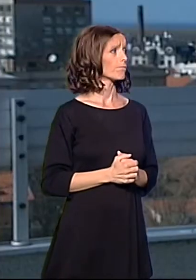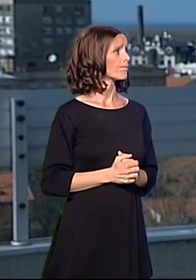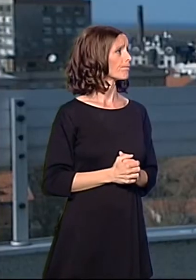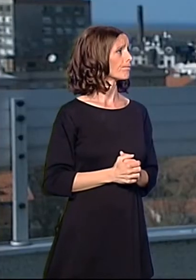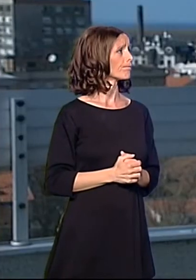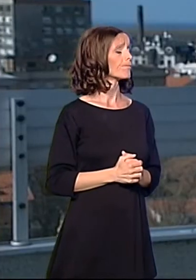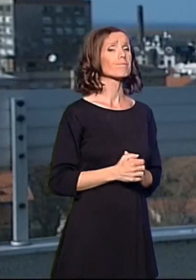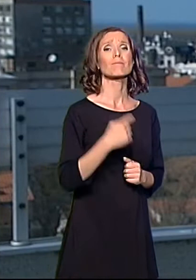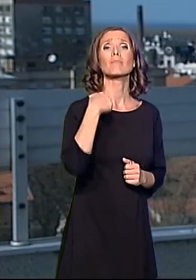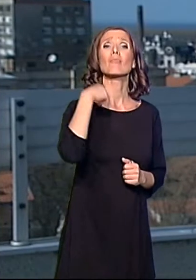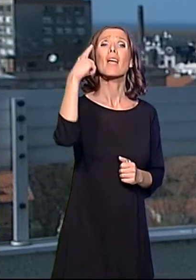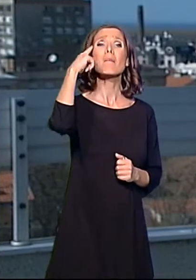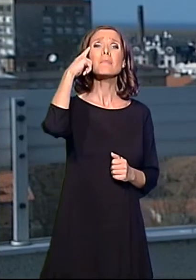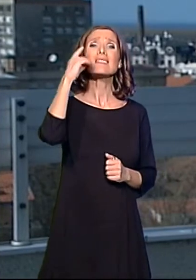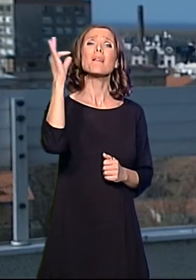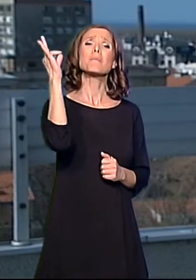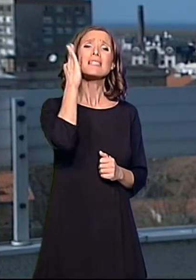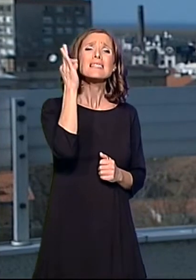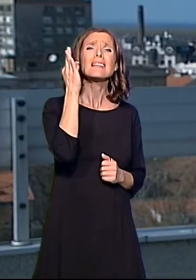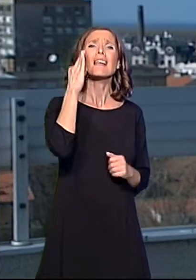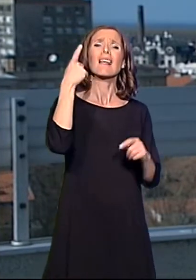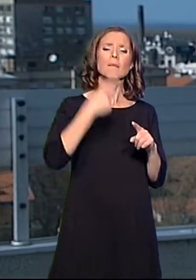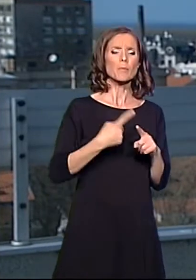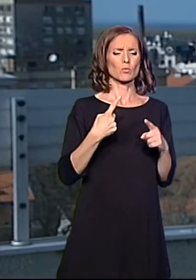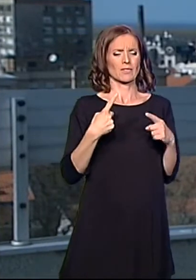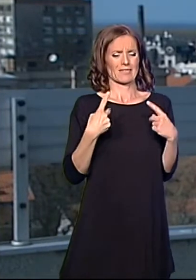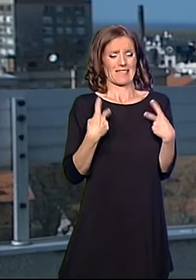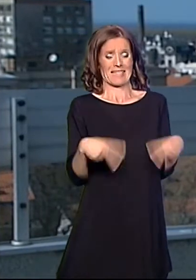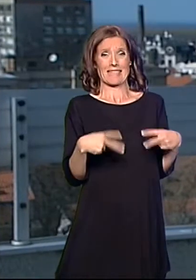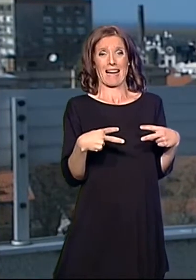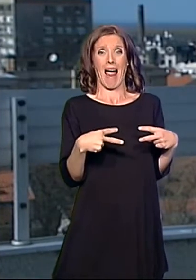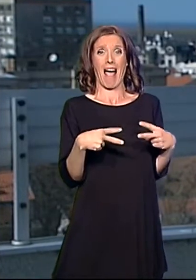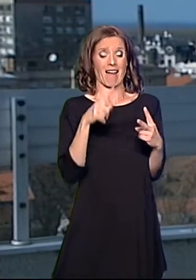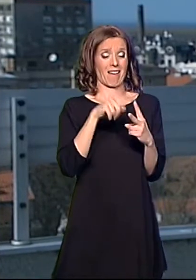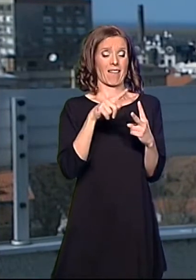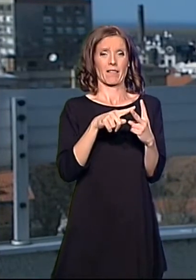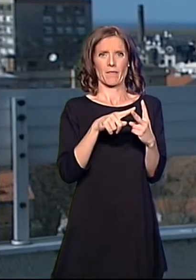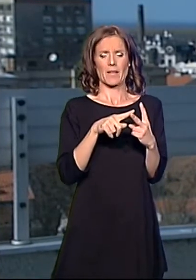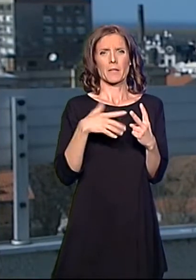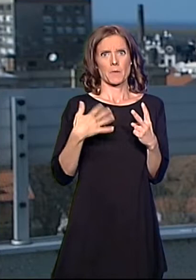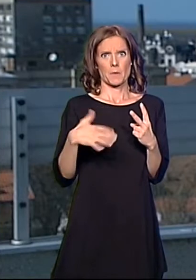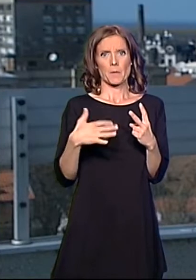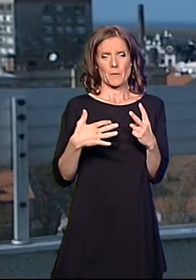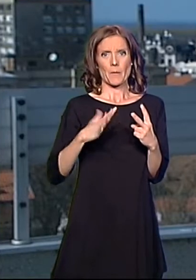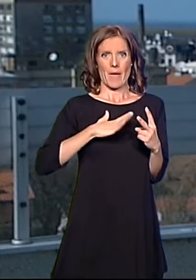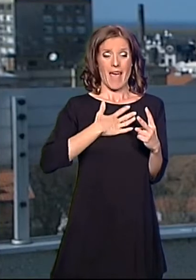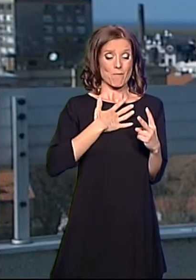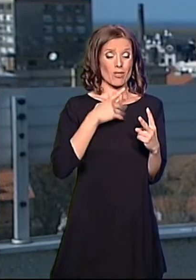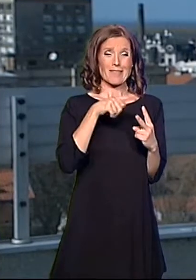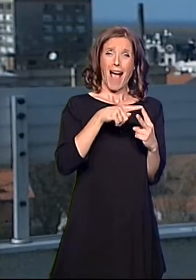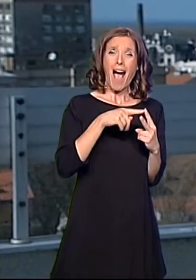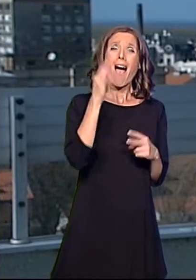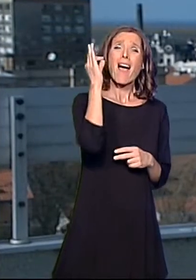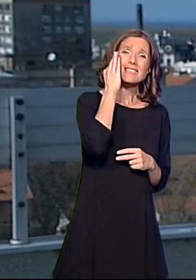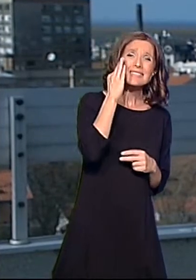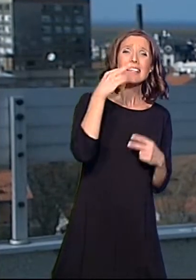Mislim da je stid i strah negde dve teške emocije koje postoje oko